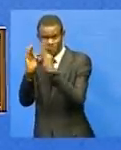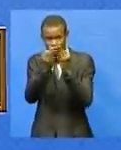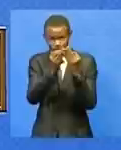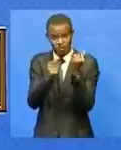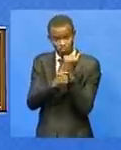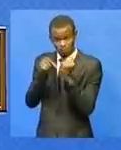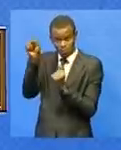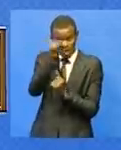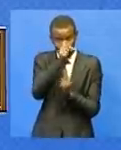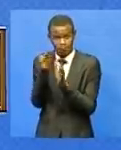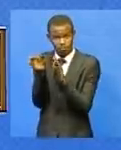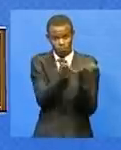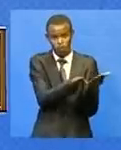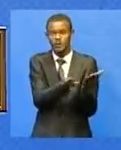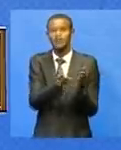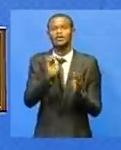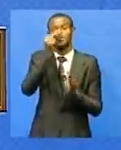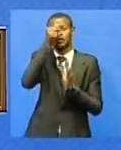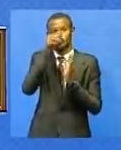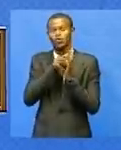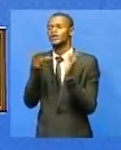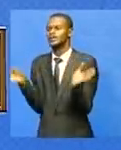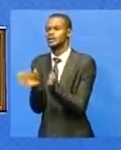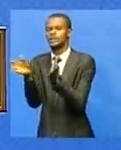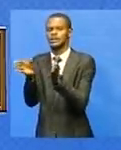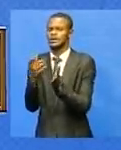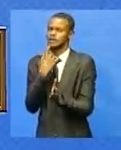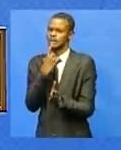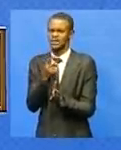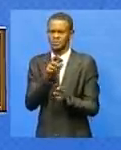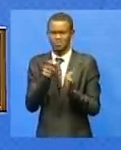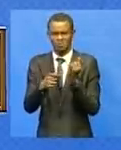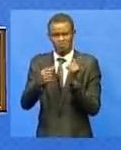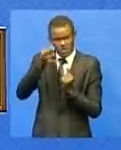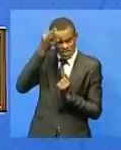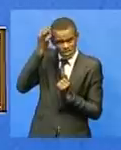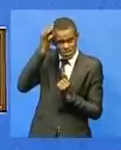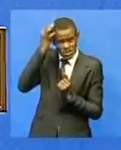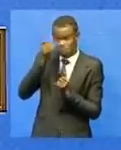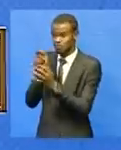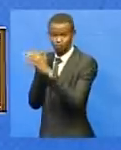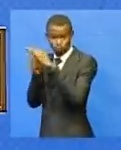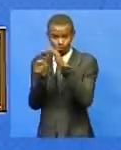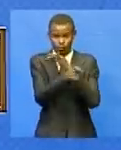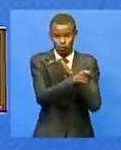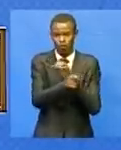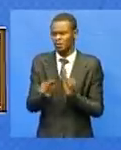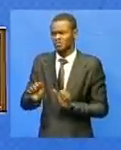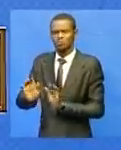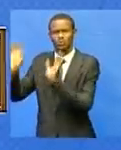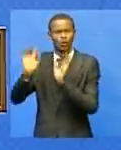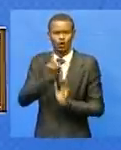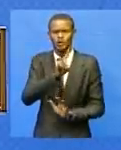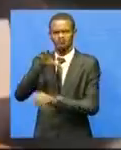les forces loyalistes sont à la poursuite des auteurs de ces actes cruels pour les neutraliser et les amener devant